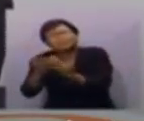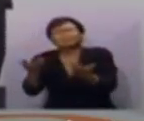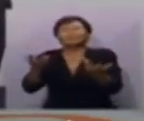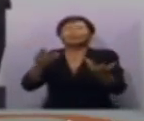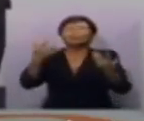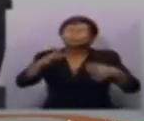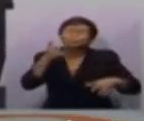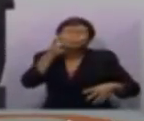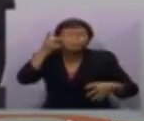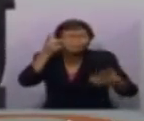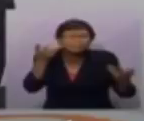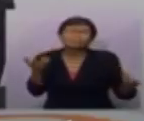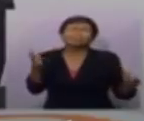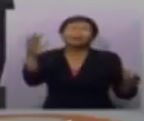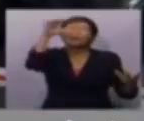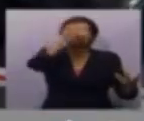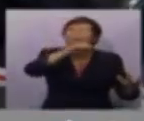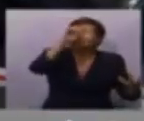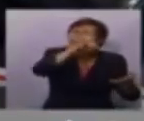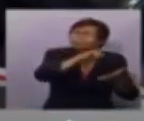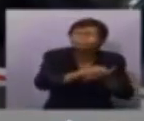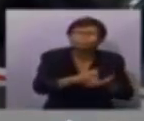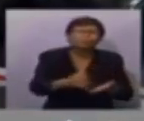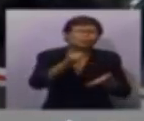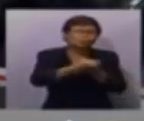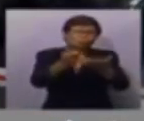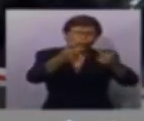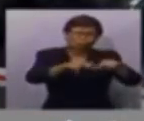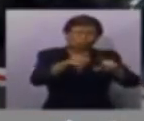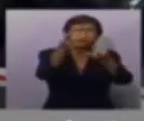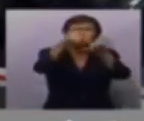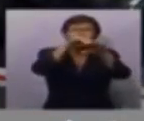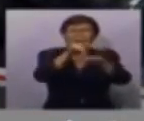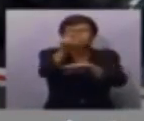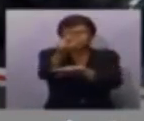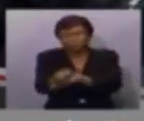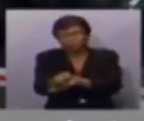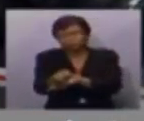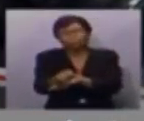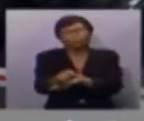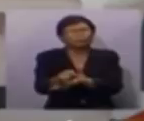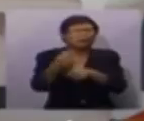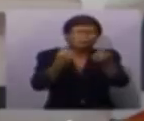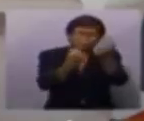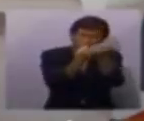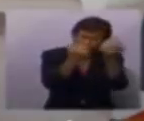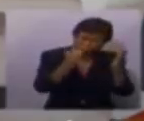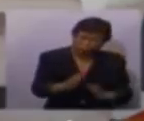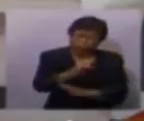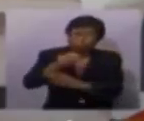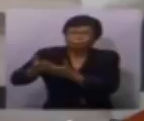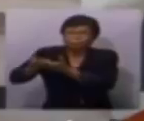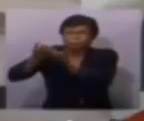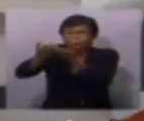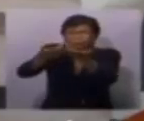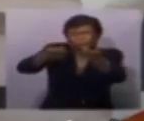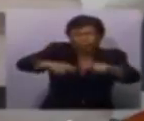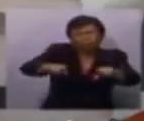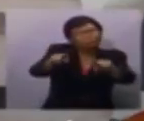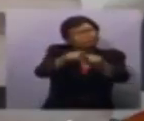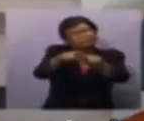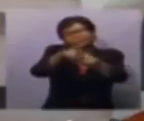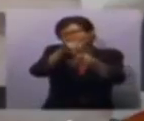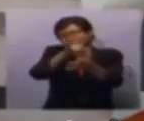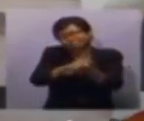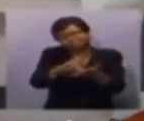sudah matang. Sudah matang. Itu bukan saja berlaku kepada calon, tetapi komponen penyokong dan juga pencadang juga berlaku perkara yang